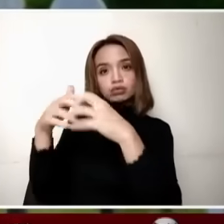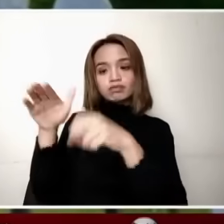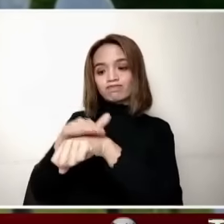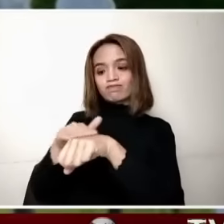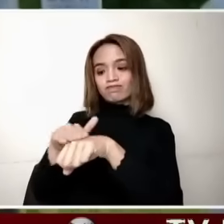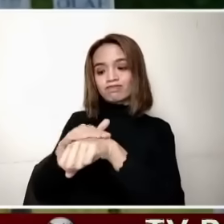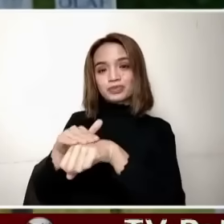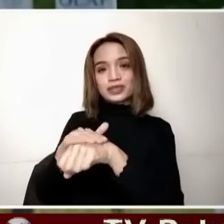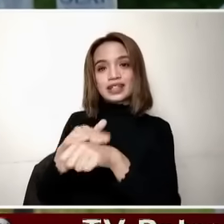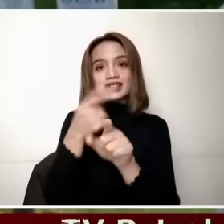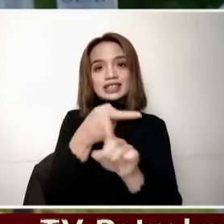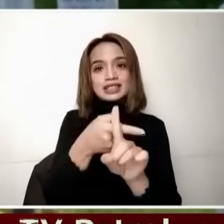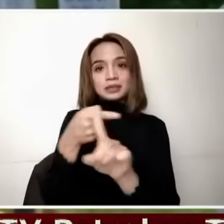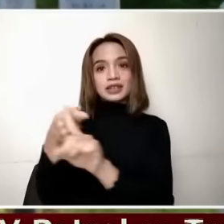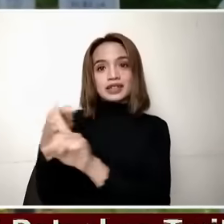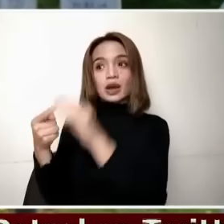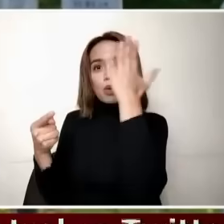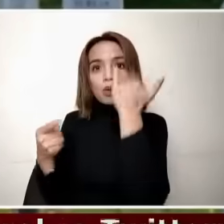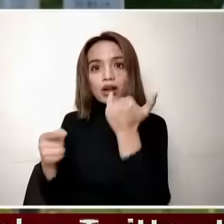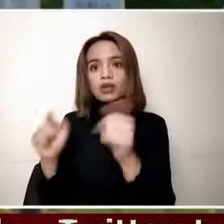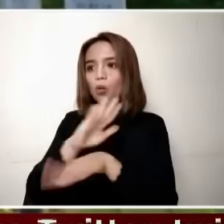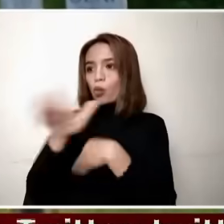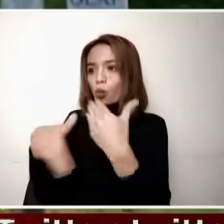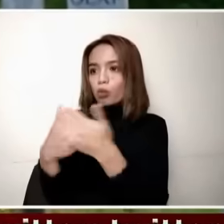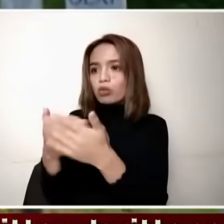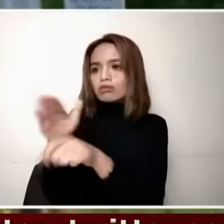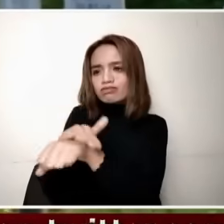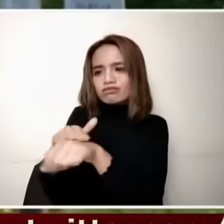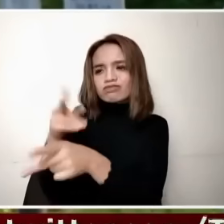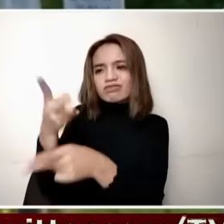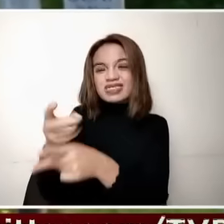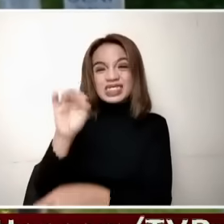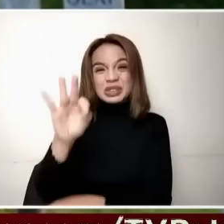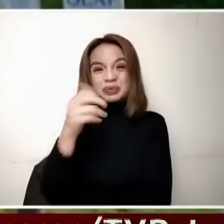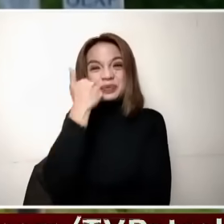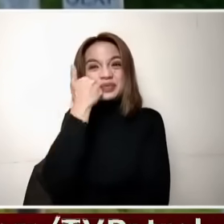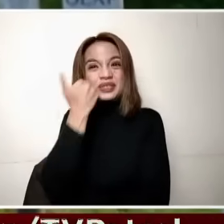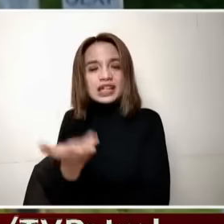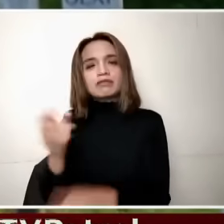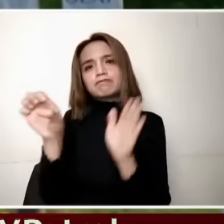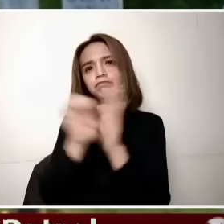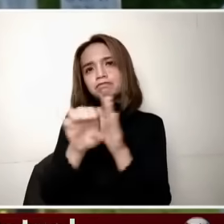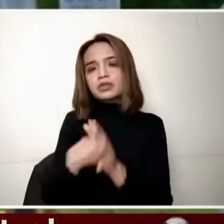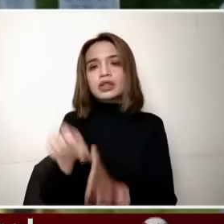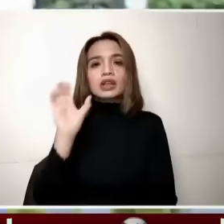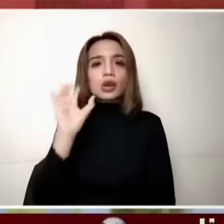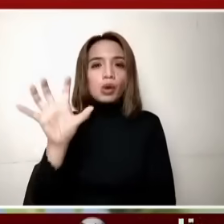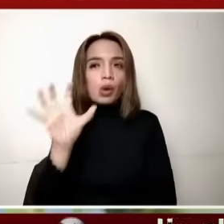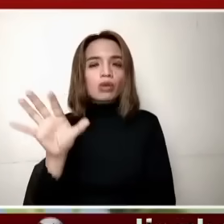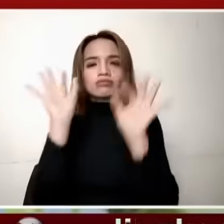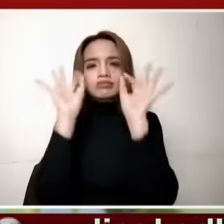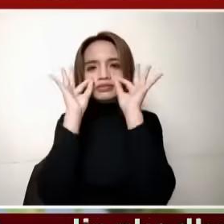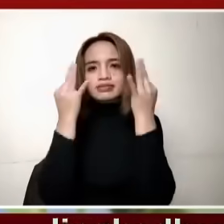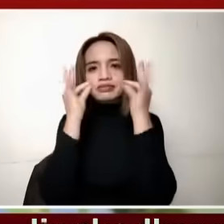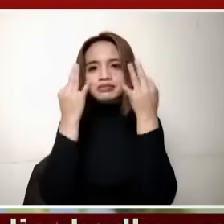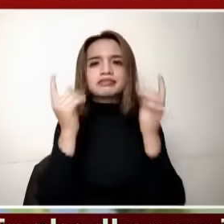lugar yung mga alaga natin pag namamatay, gaya ng aso, pusa at iba pa.